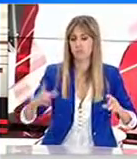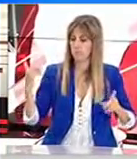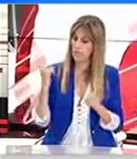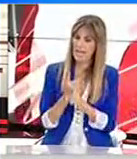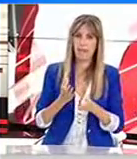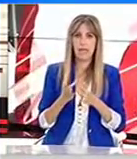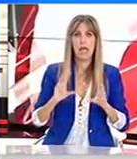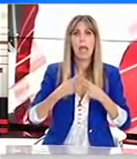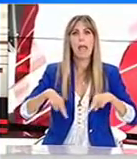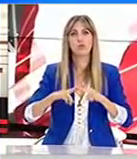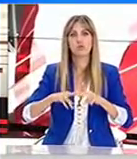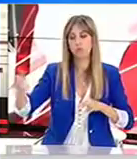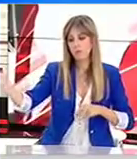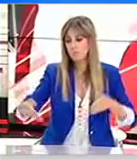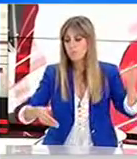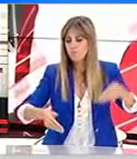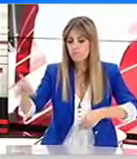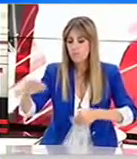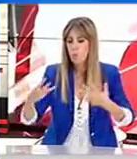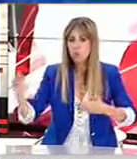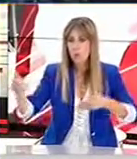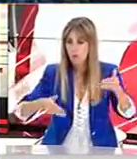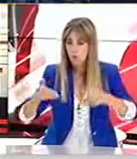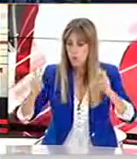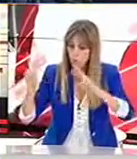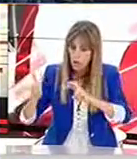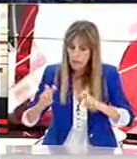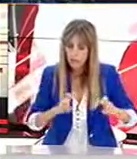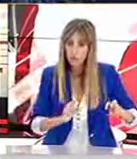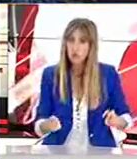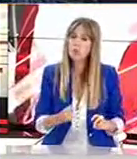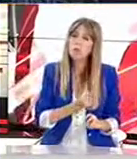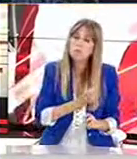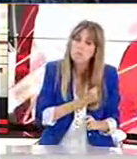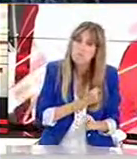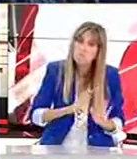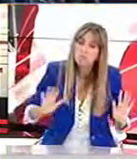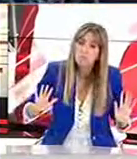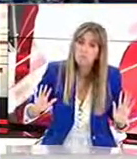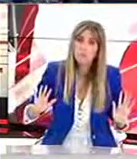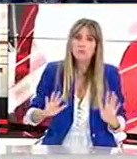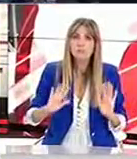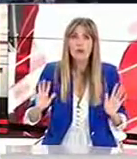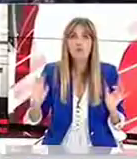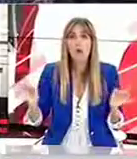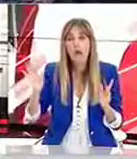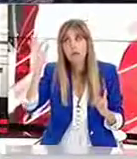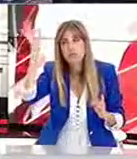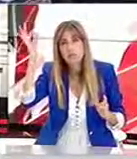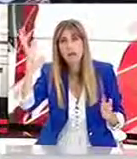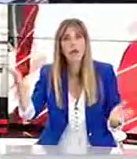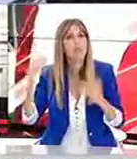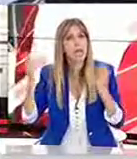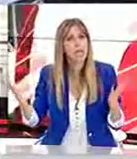πιστεύω ότι είμαστε εντός στόχου, θα είμαστε εντός στόχου, εκτός εξαιρετικού απροόπτου,